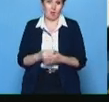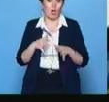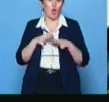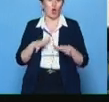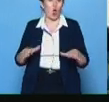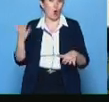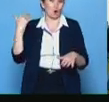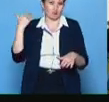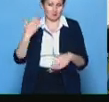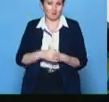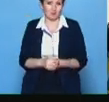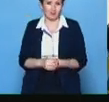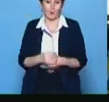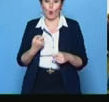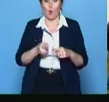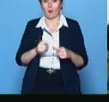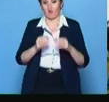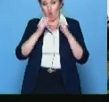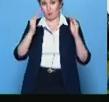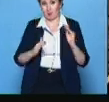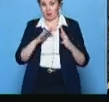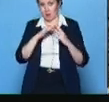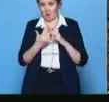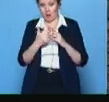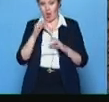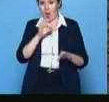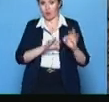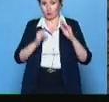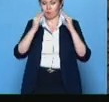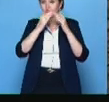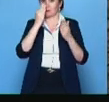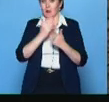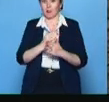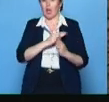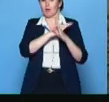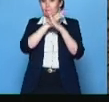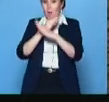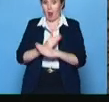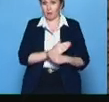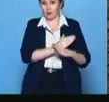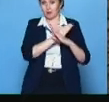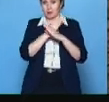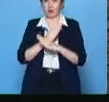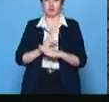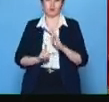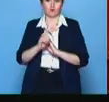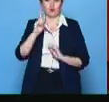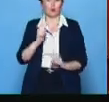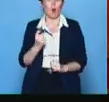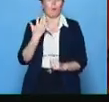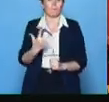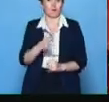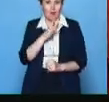этого объекта деревенской архитектуры тоже есть свои корни. Крыльями мельница замахала в честь своего 105-летия. А